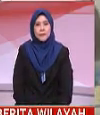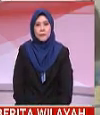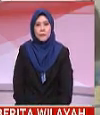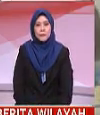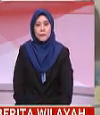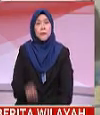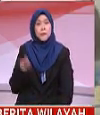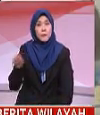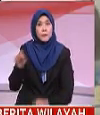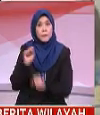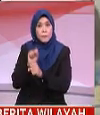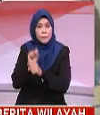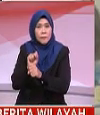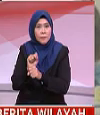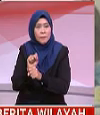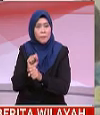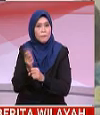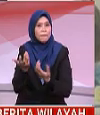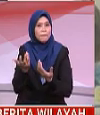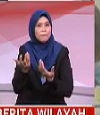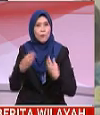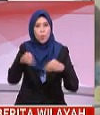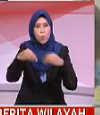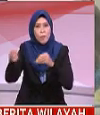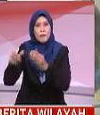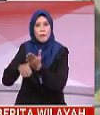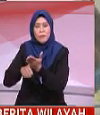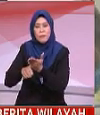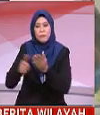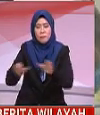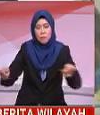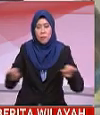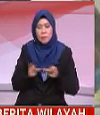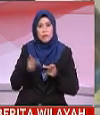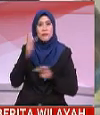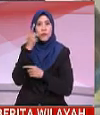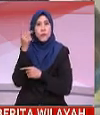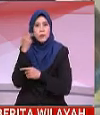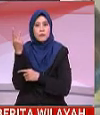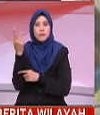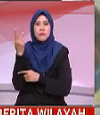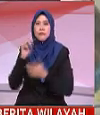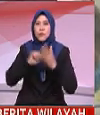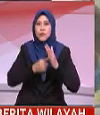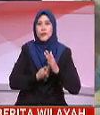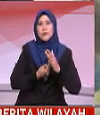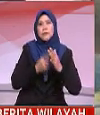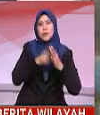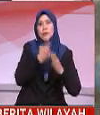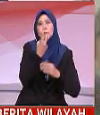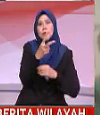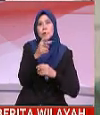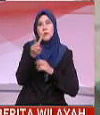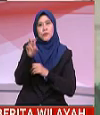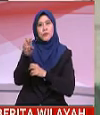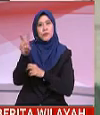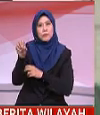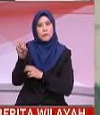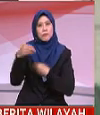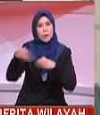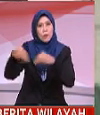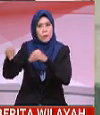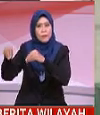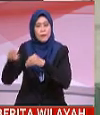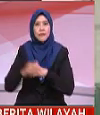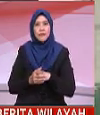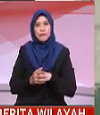Ditawarkan bekerja sebagai runner untuk bekal dadah sekitar Kuching. Mula mengedar sejak Disember 2020. Punca